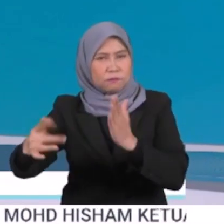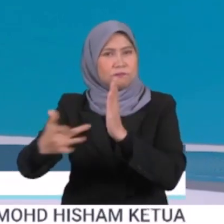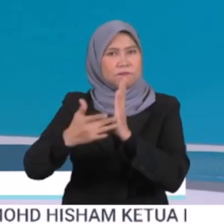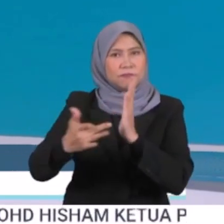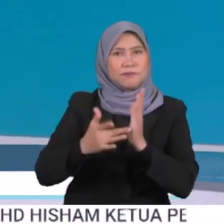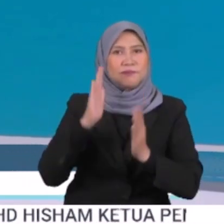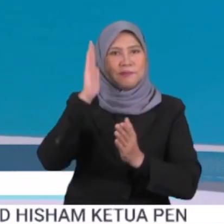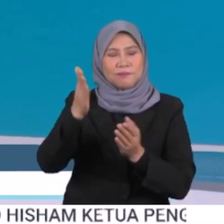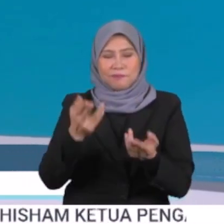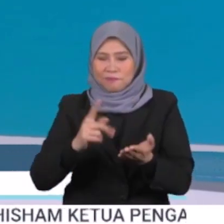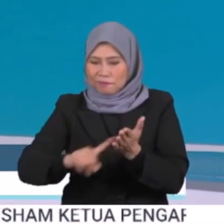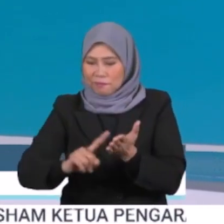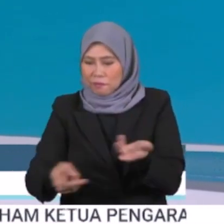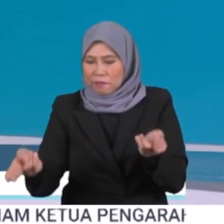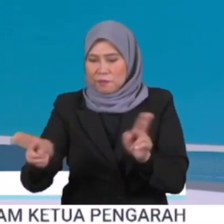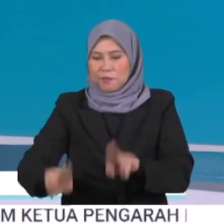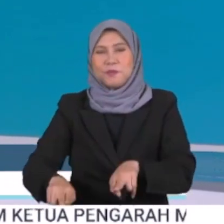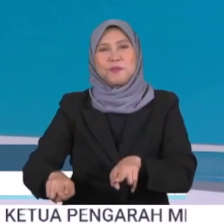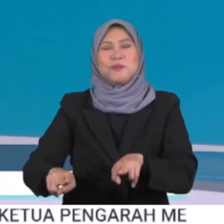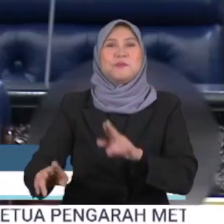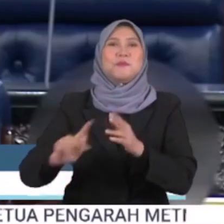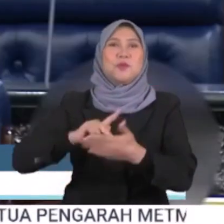kewangan perjanjian kontrak tambahan.